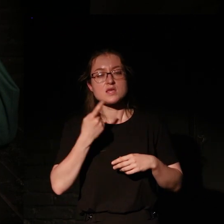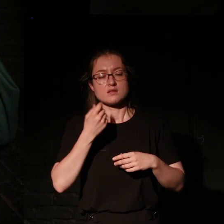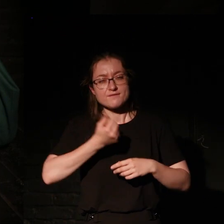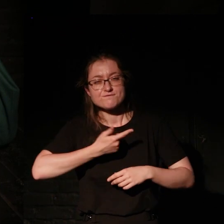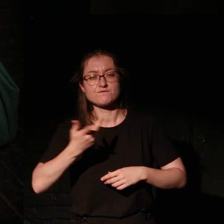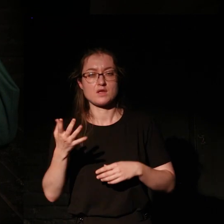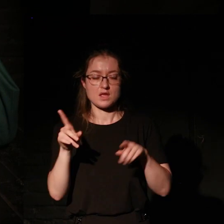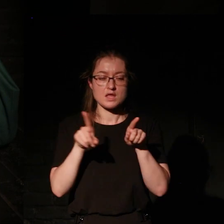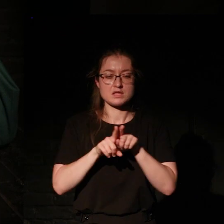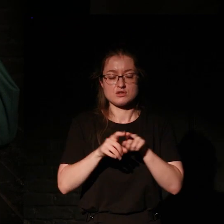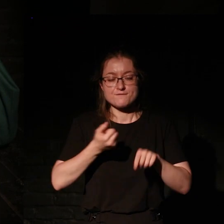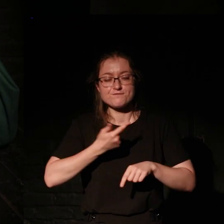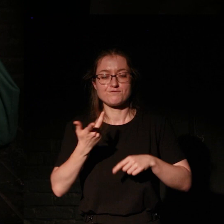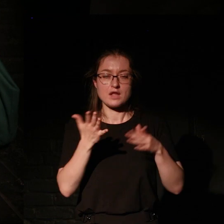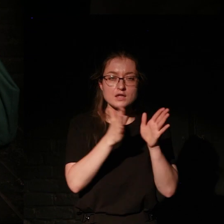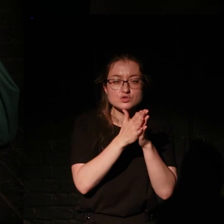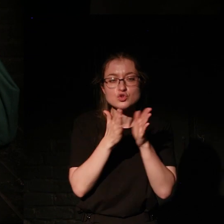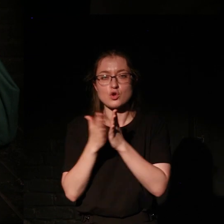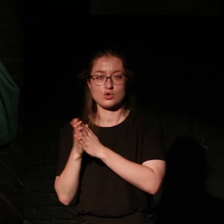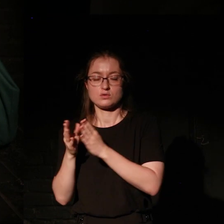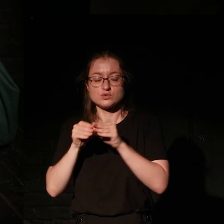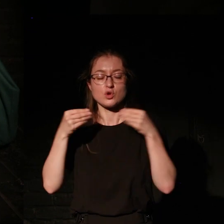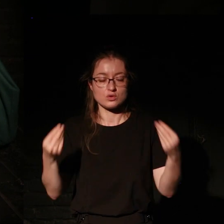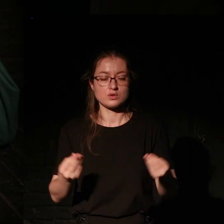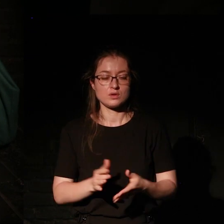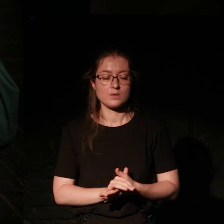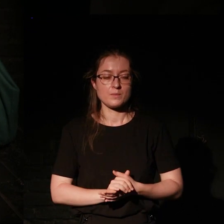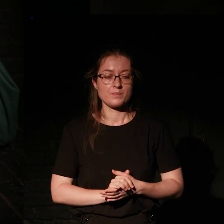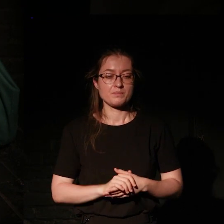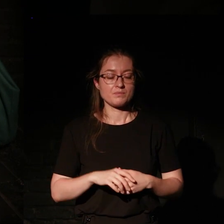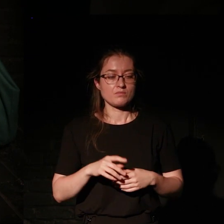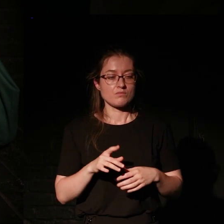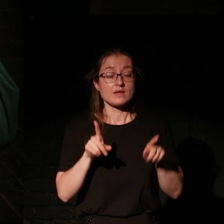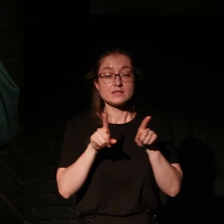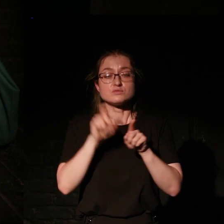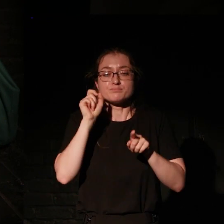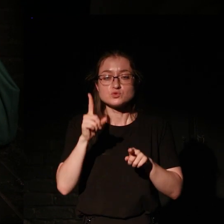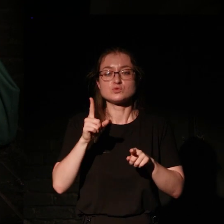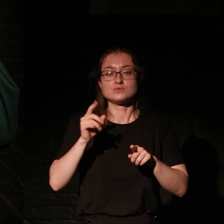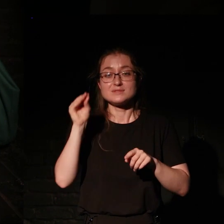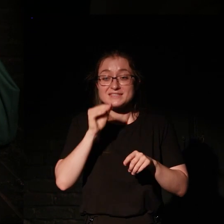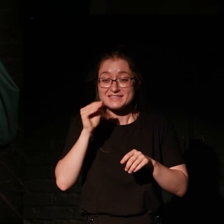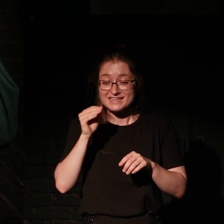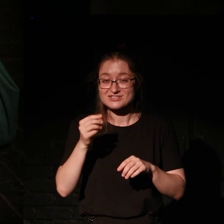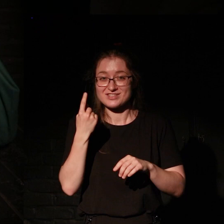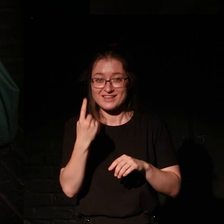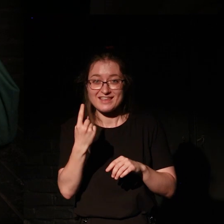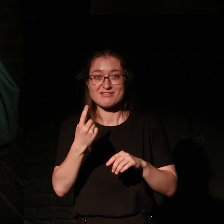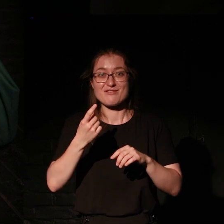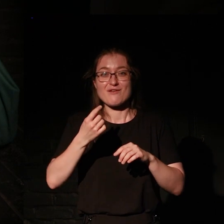wielości ksiąg, ja wspomnę o jeszcze jednej wielości, o wielości wariantów tekstowych.